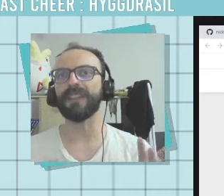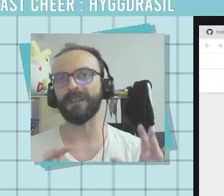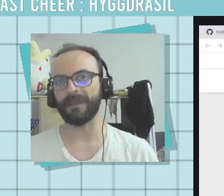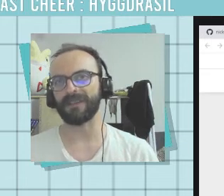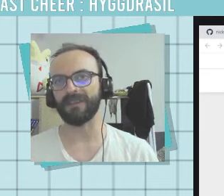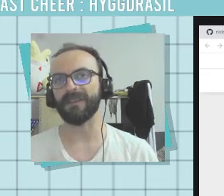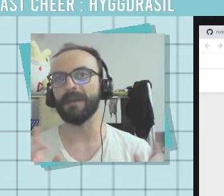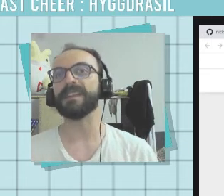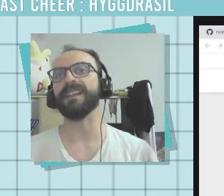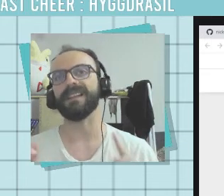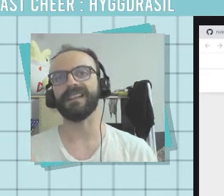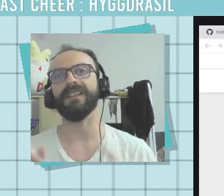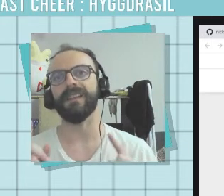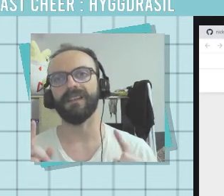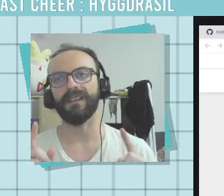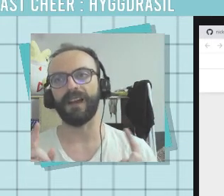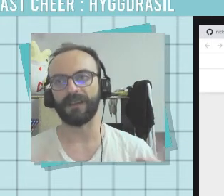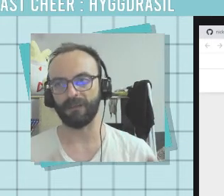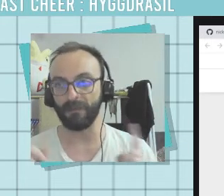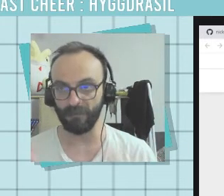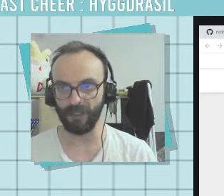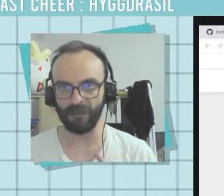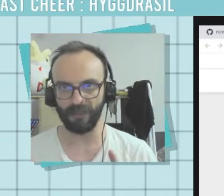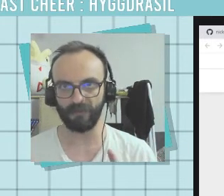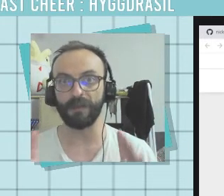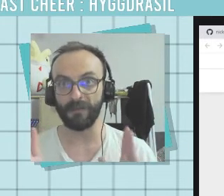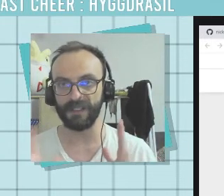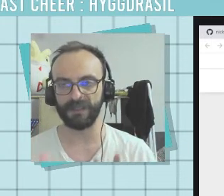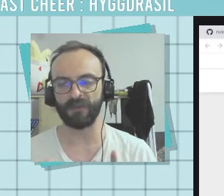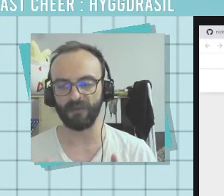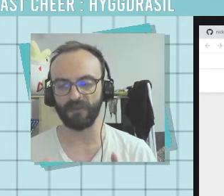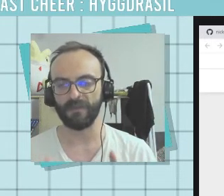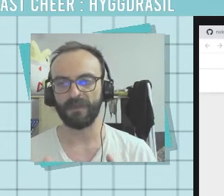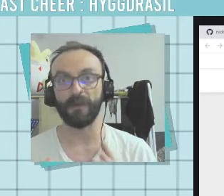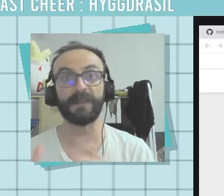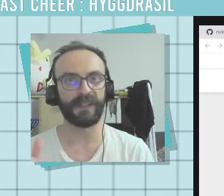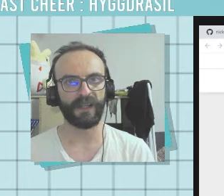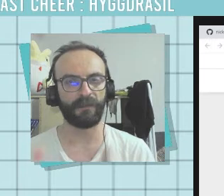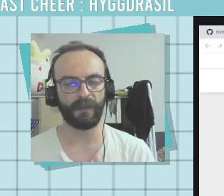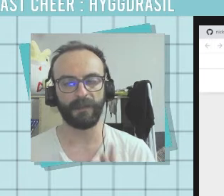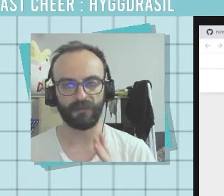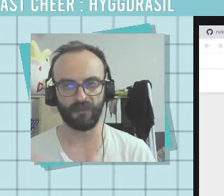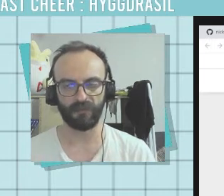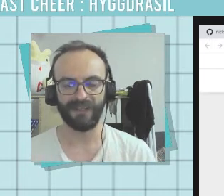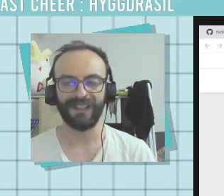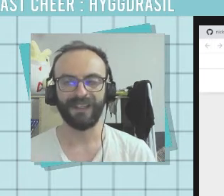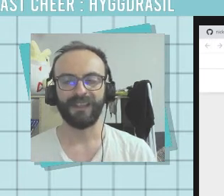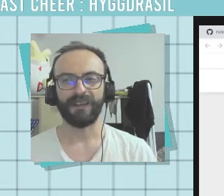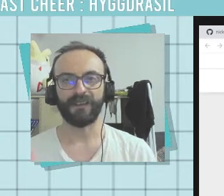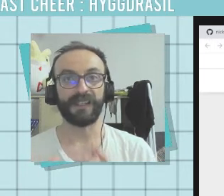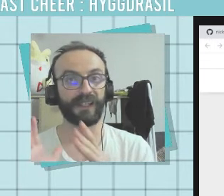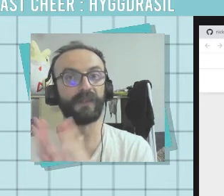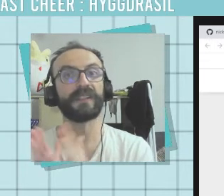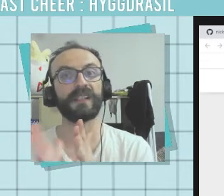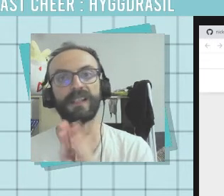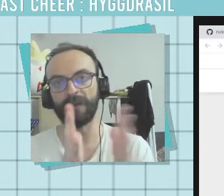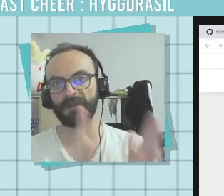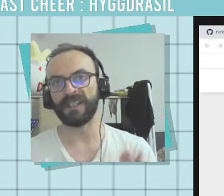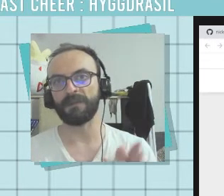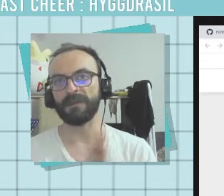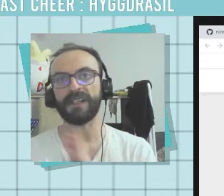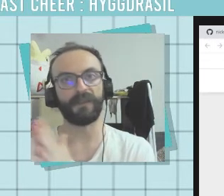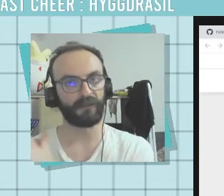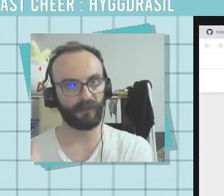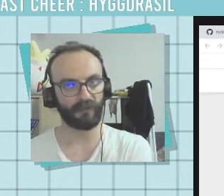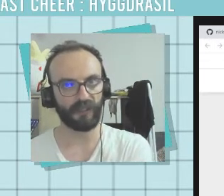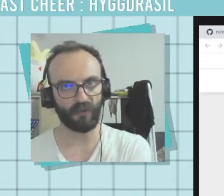d'où vient une personne, même si elle signe avec le même vocabulaire que nous, les mêmes signes que nous, le même signière, voilà, pardon, que nous. C'est-à-dire qu'elle utilise les mêmes signes,